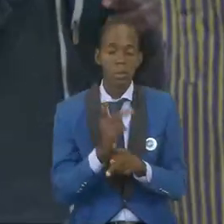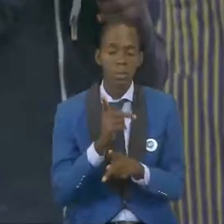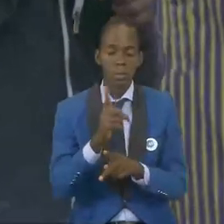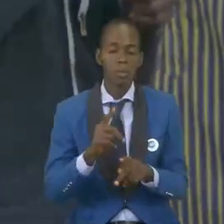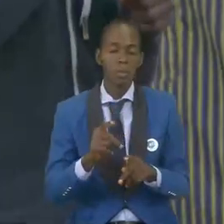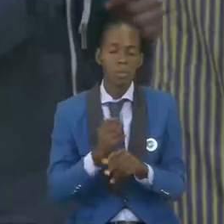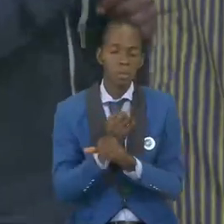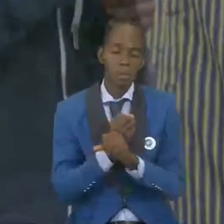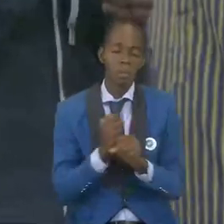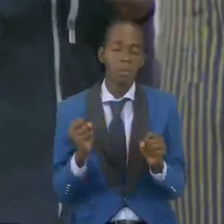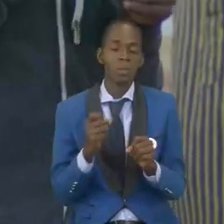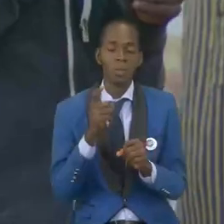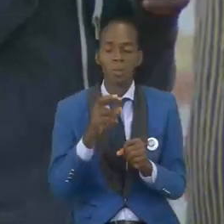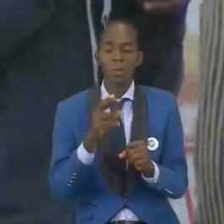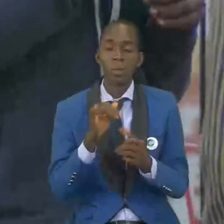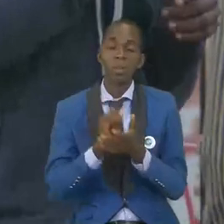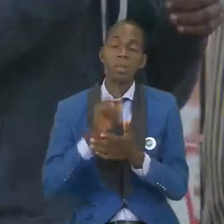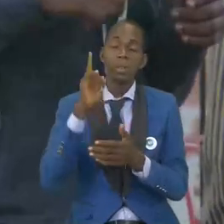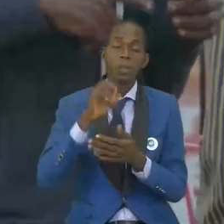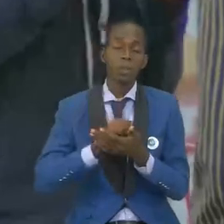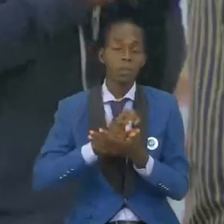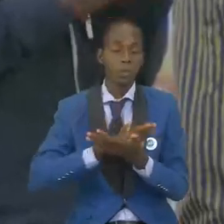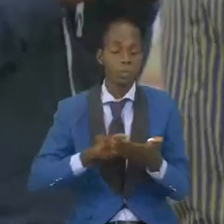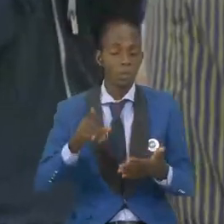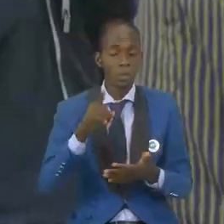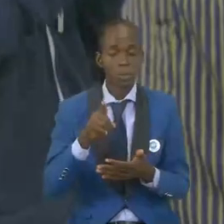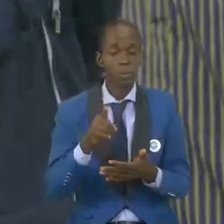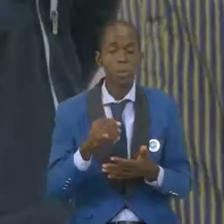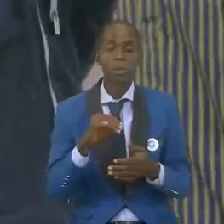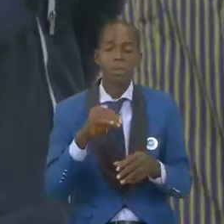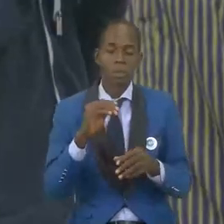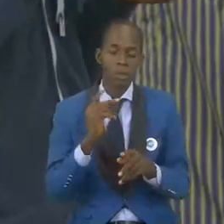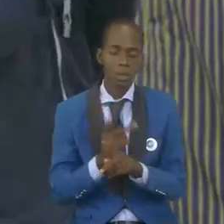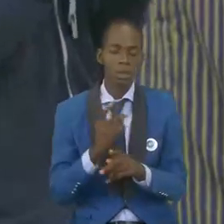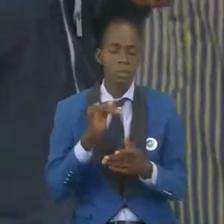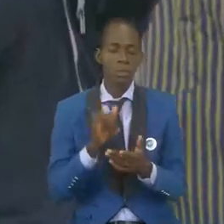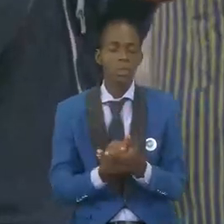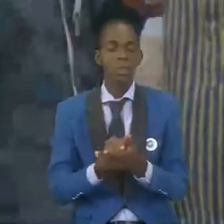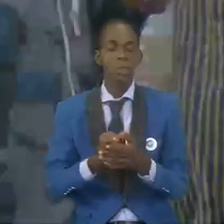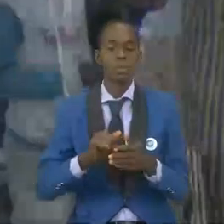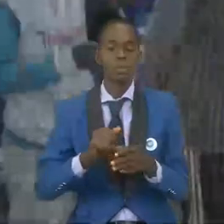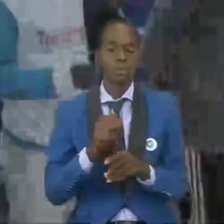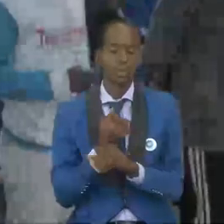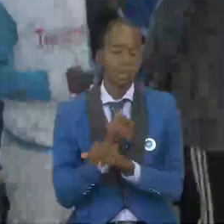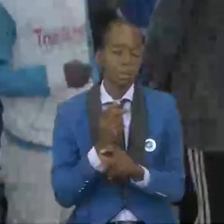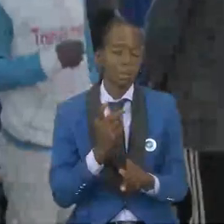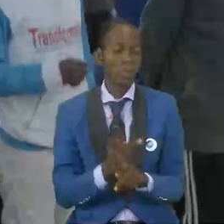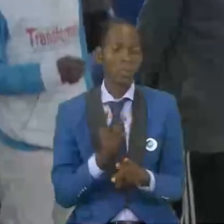affirmé. T'as sanctifié, que cela soit affirmé.